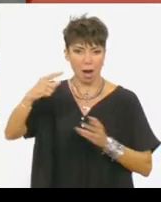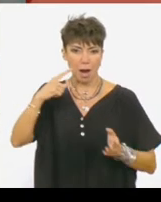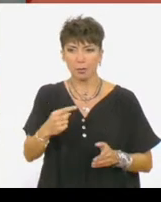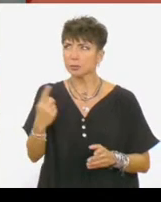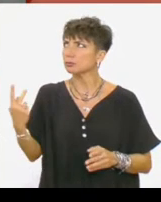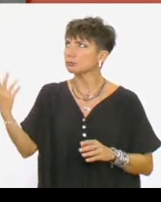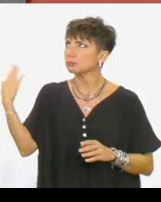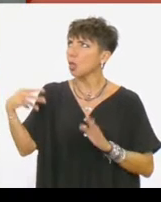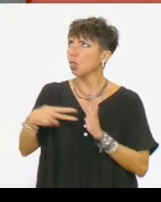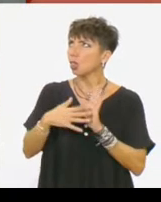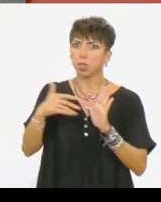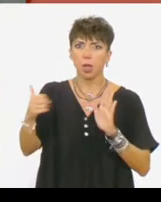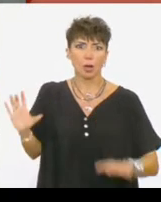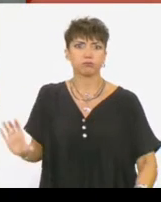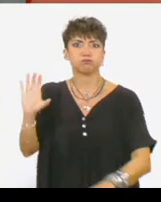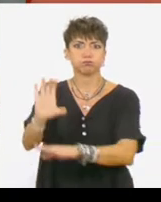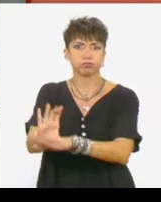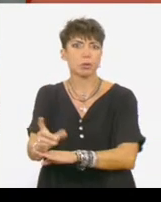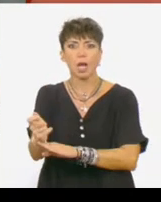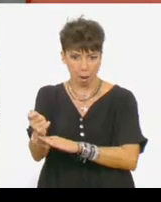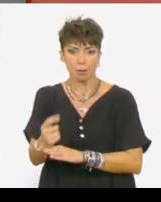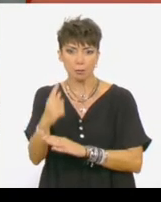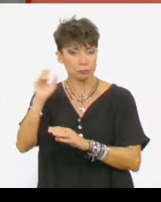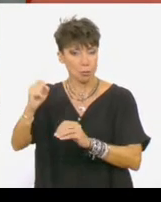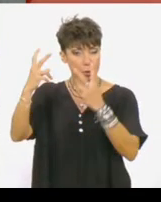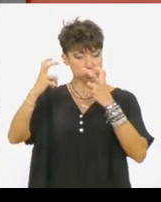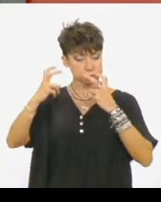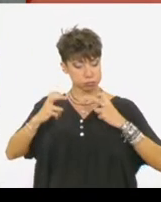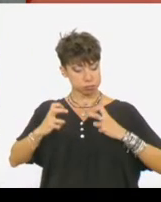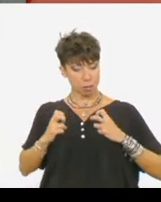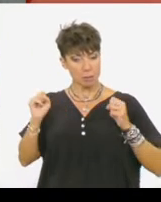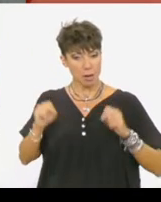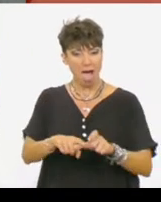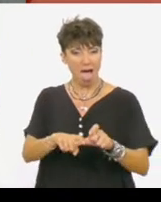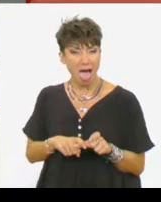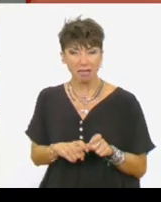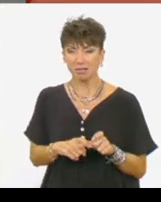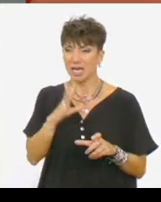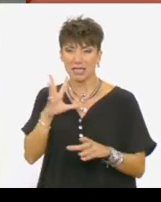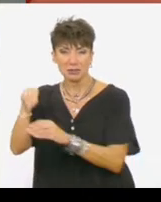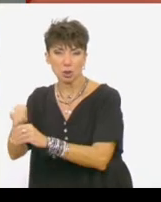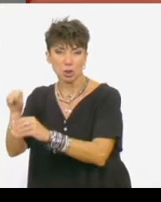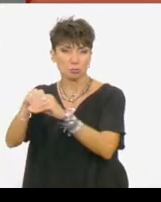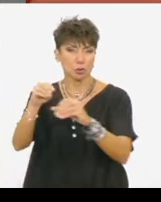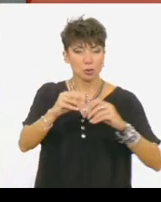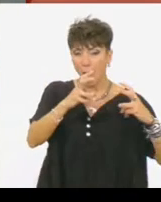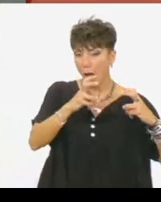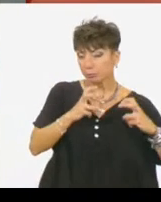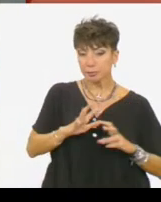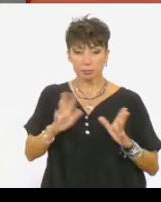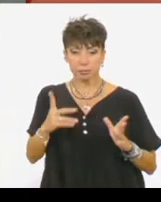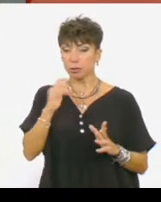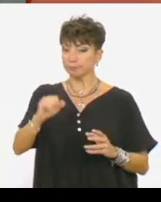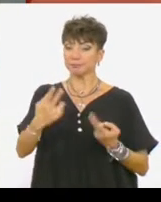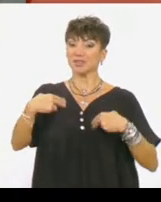το 2016 και βεβαίως ψάχτηκε όλο μου το υποθενέσεως, όλες μου οι εταιρείες, όλες μου οι συμμετοχές και μάλιστα υπήρξε και πόρισμα